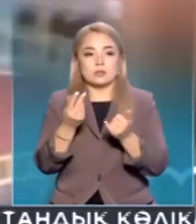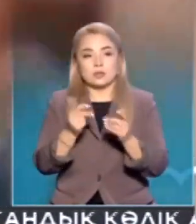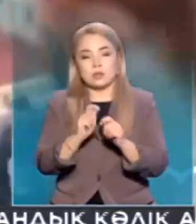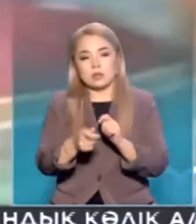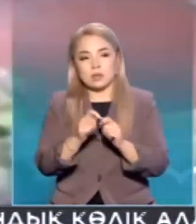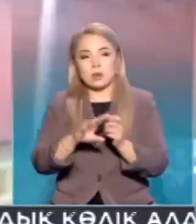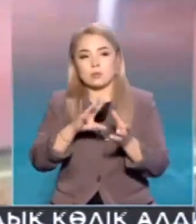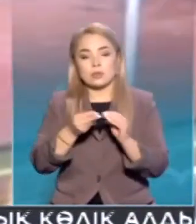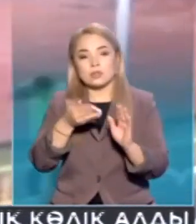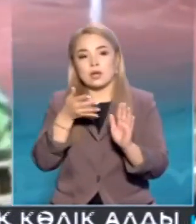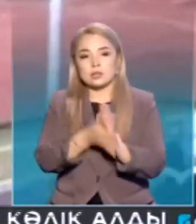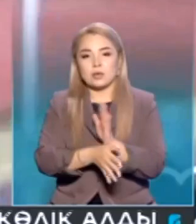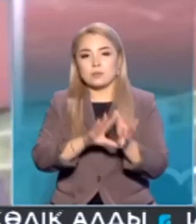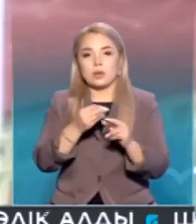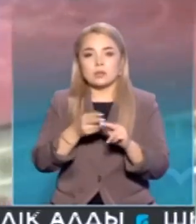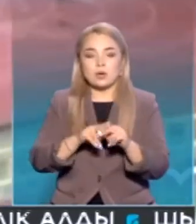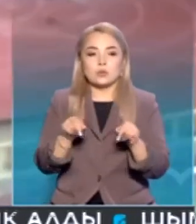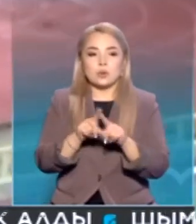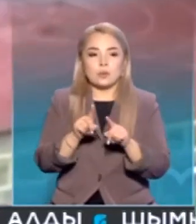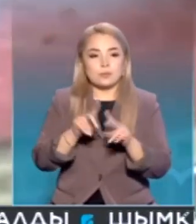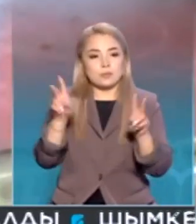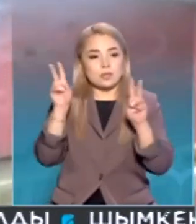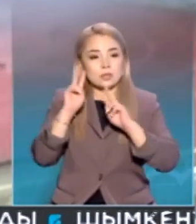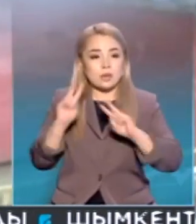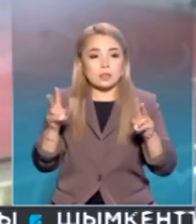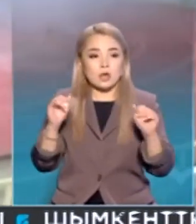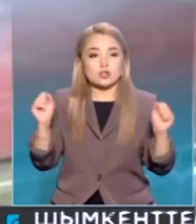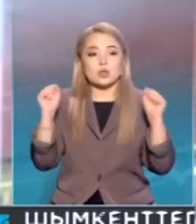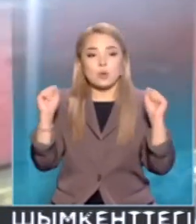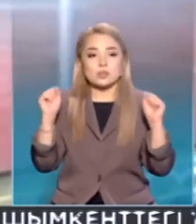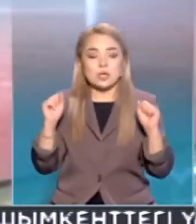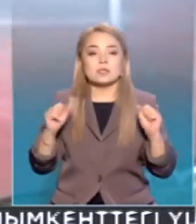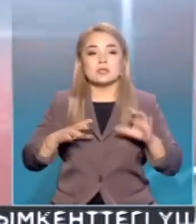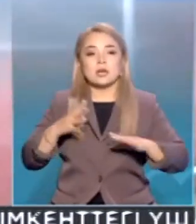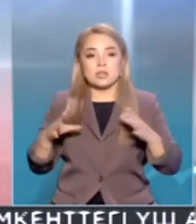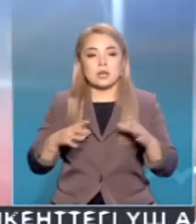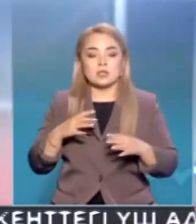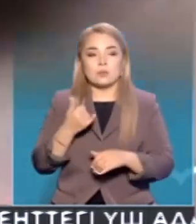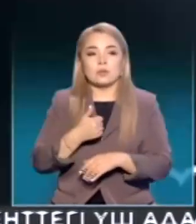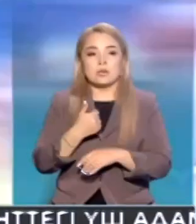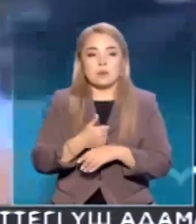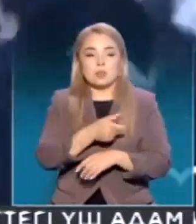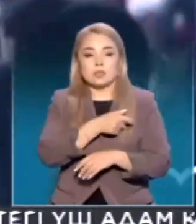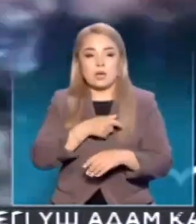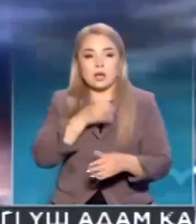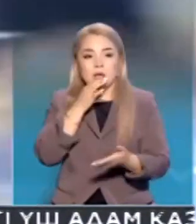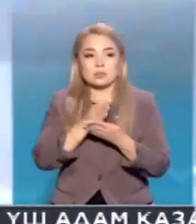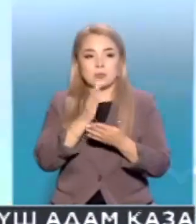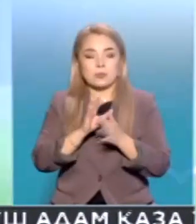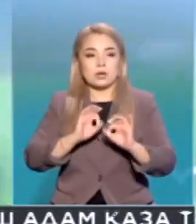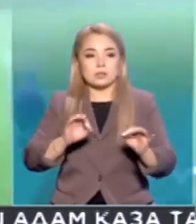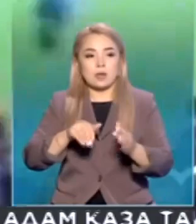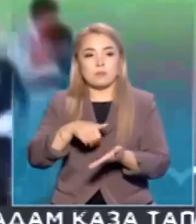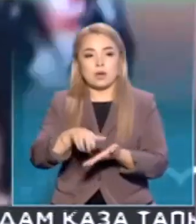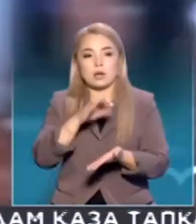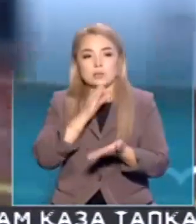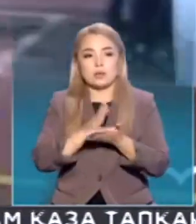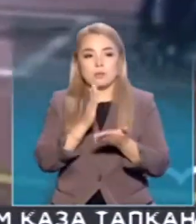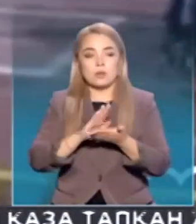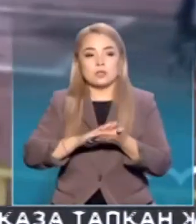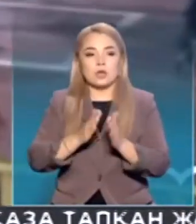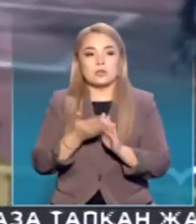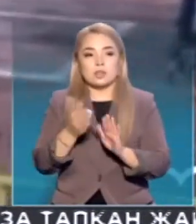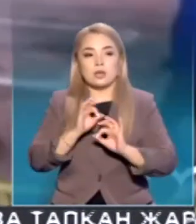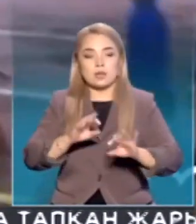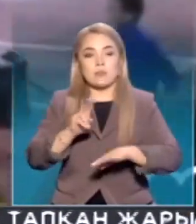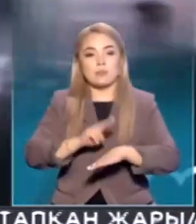қанша қаржысы жұмсалғаны белгісіз. Спорт және дене шынықтыру басқармасы бұл мәселеге қатысты түсінік теме беруден бас тартты. Болған жайтқа